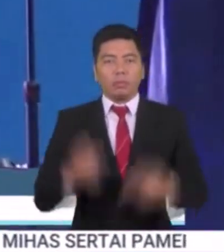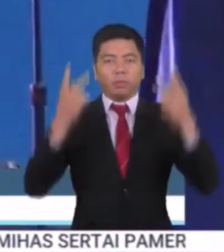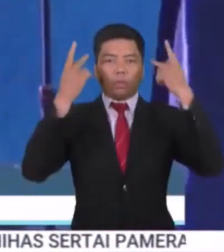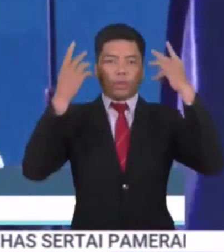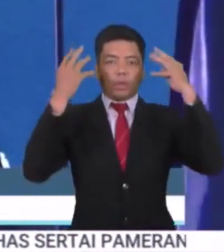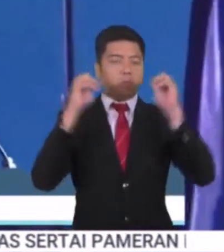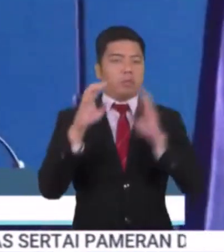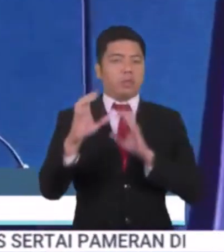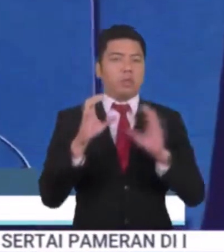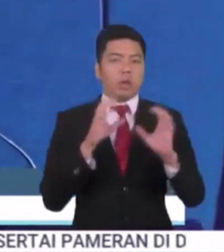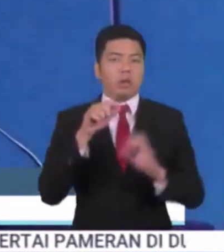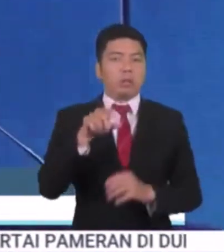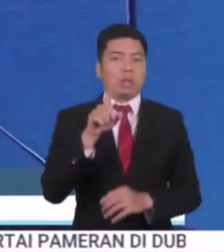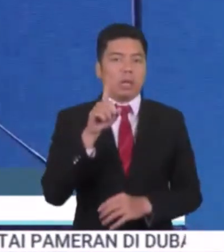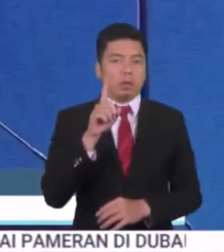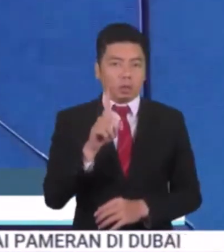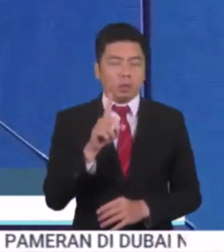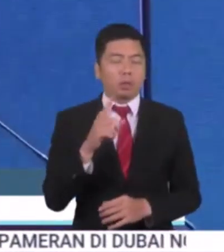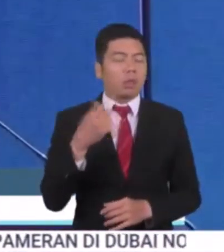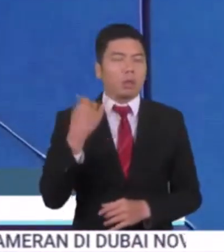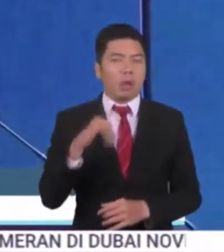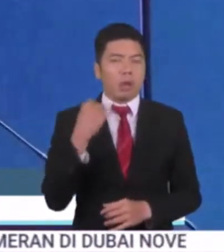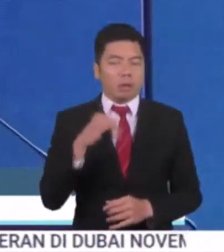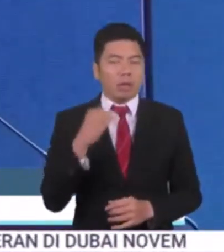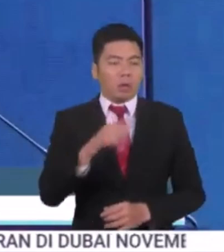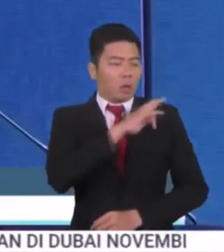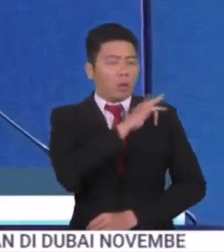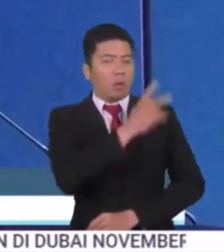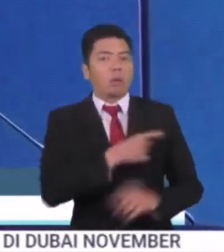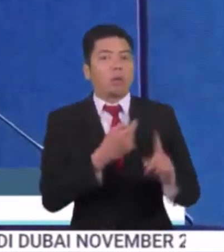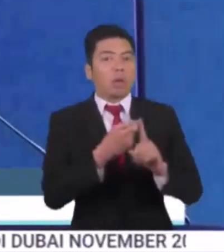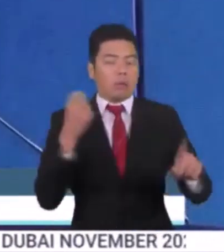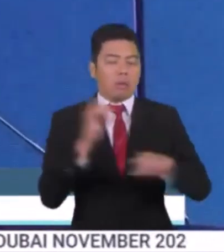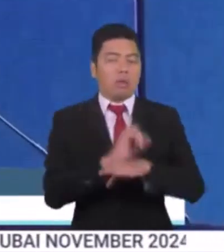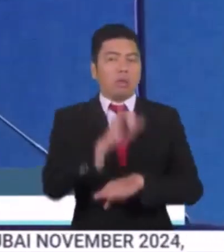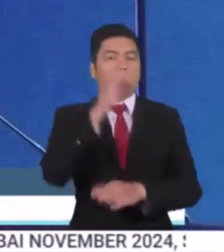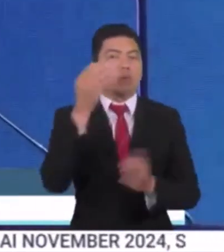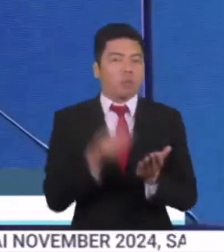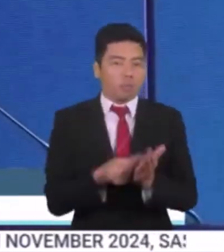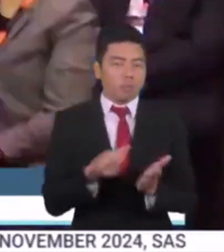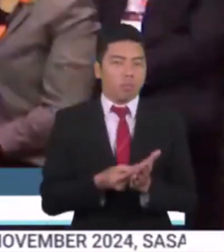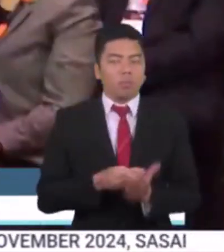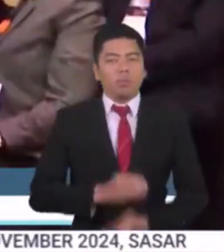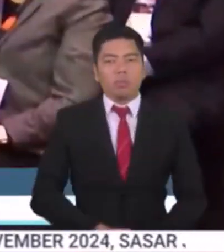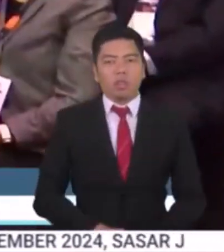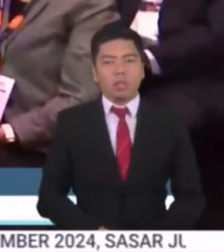Perdana Menteri menyifatkannya sebagai satu aspek yang tidak dapat dikuasai industri kewangan.